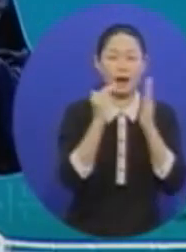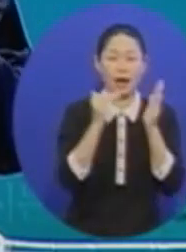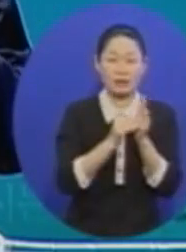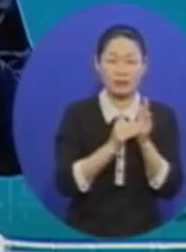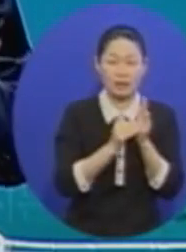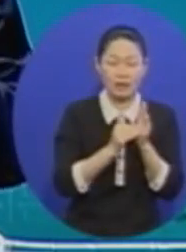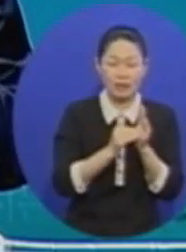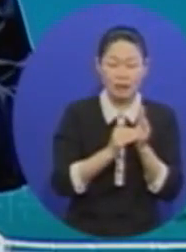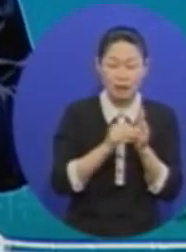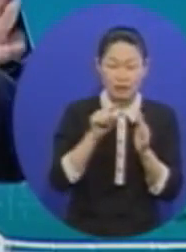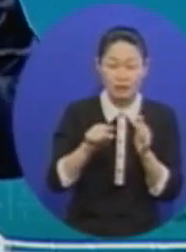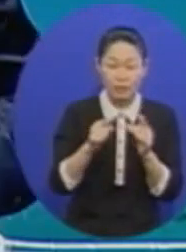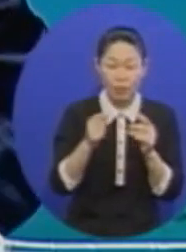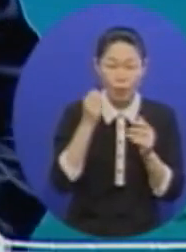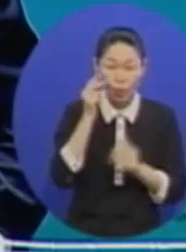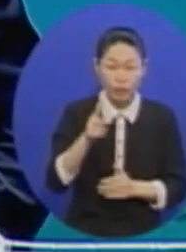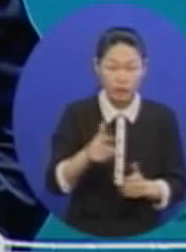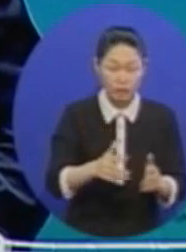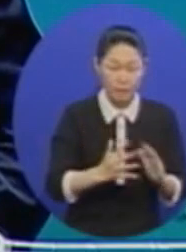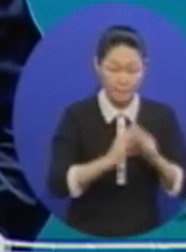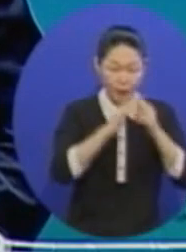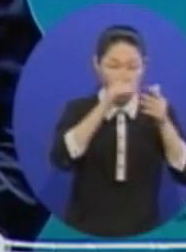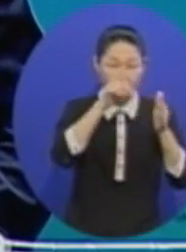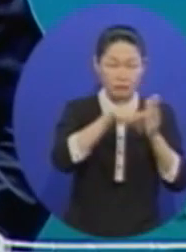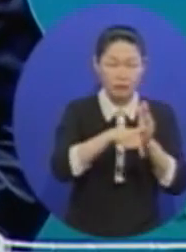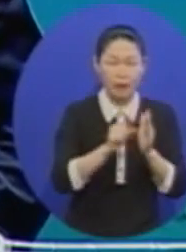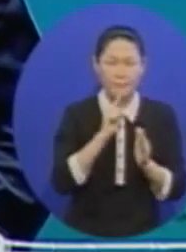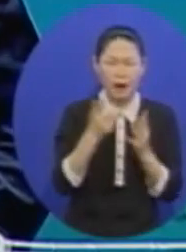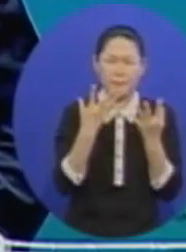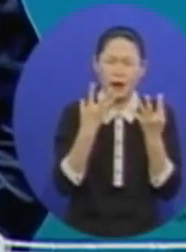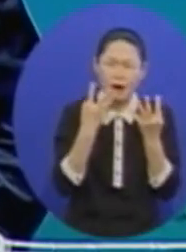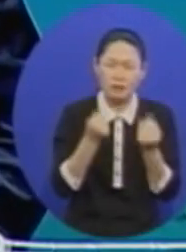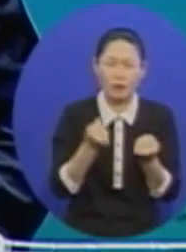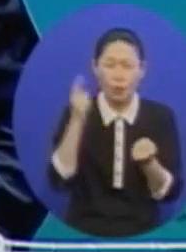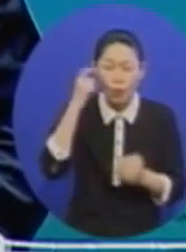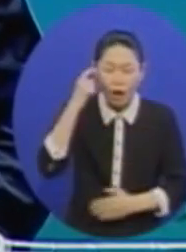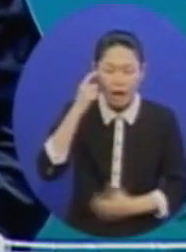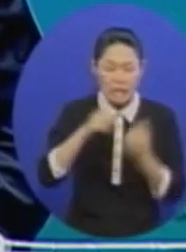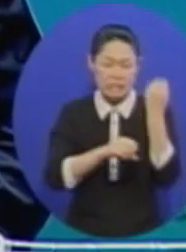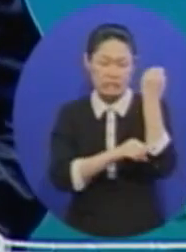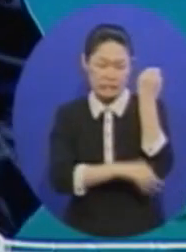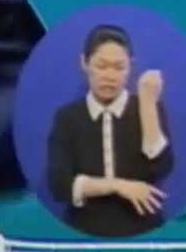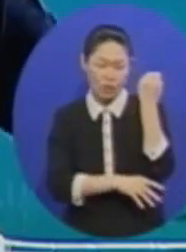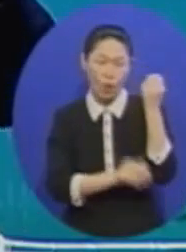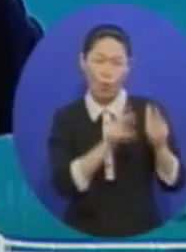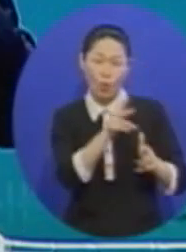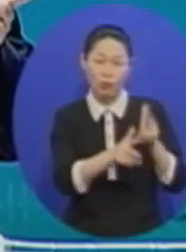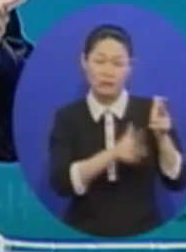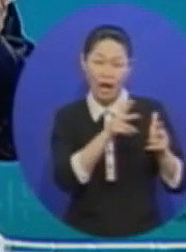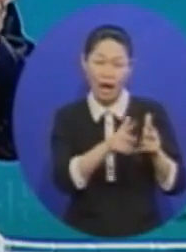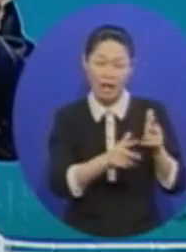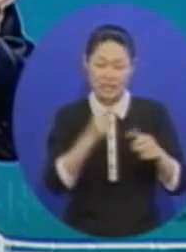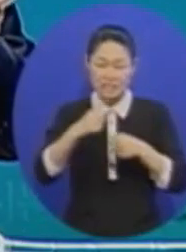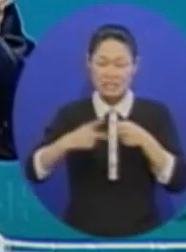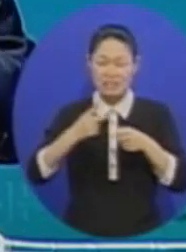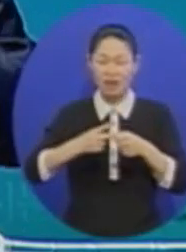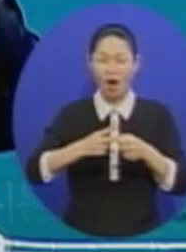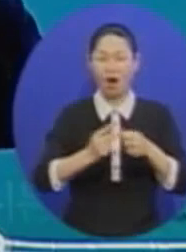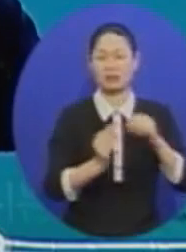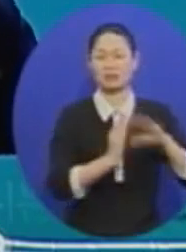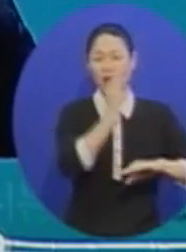호텔을 지울 때에 말이 많았습니다 왜냐하면 뒤쪽 04 하느라고 2년이 넘게 걸리고